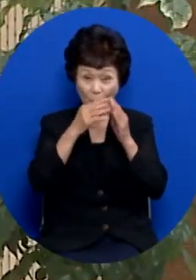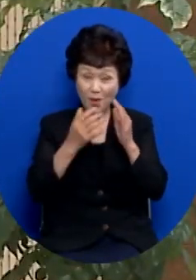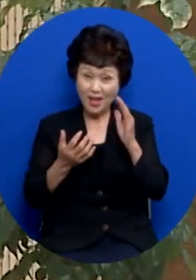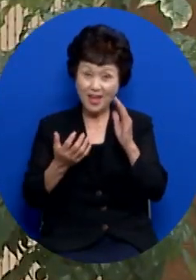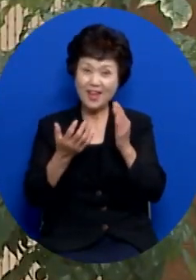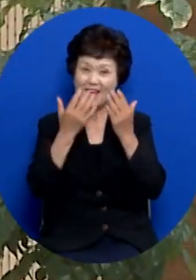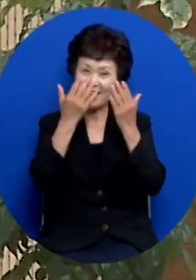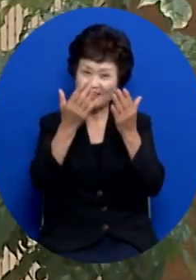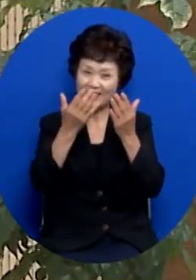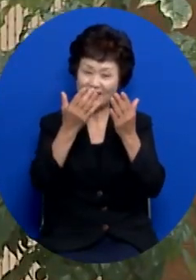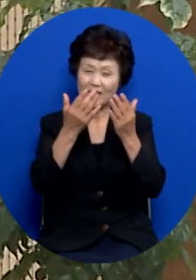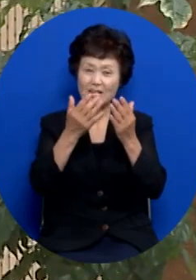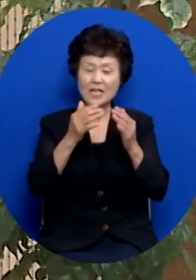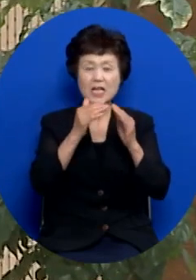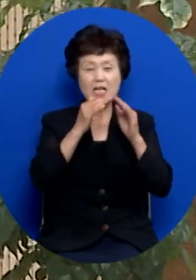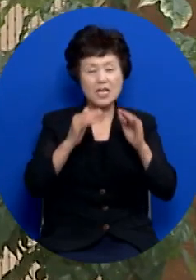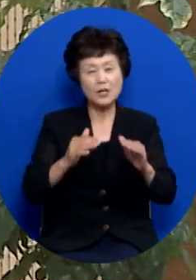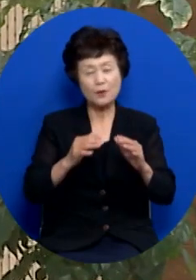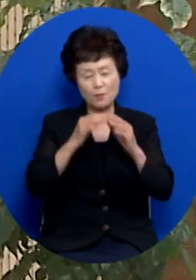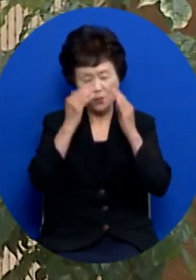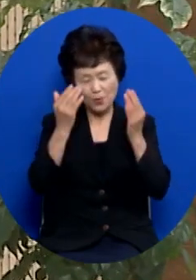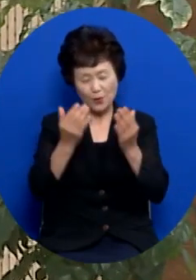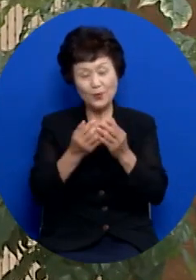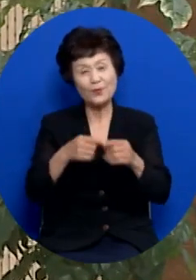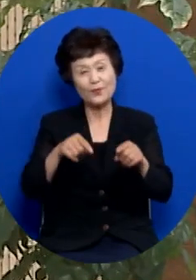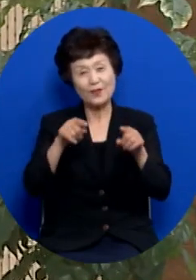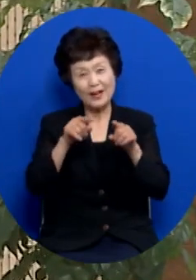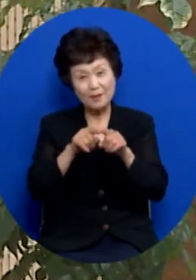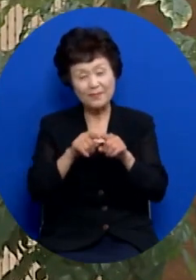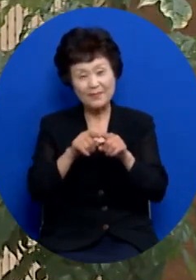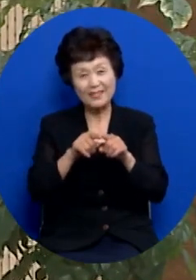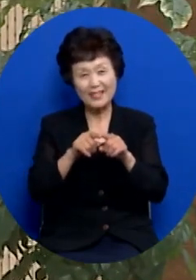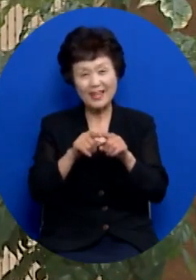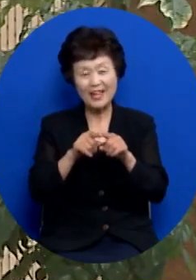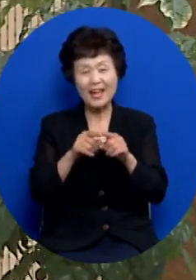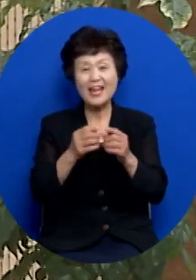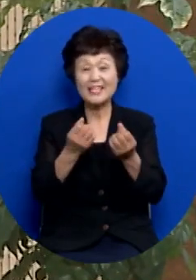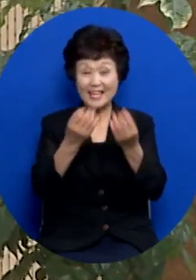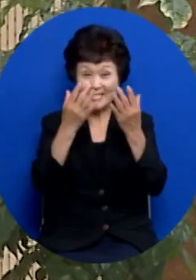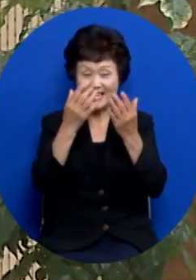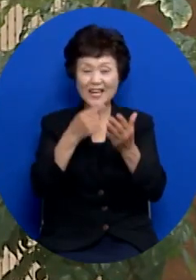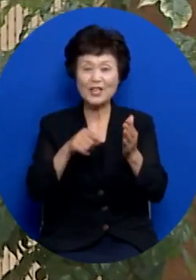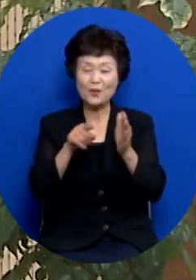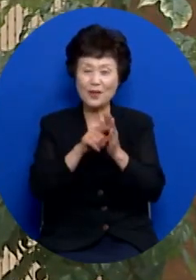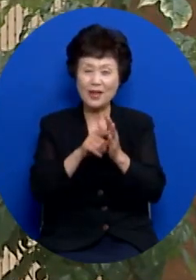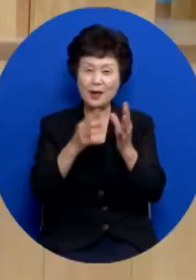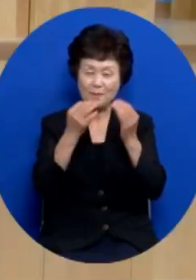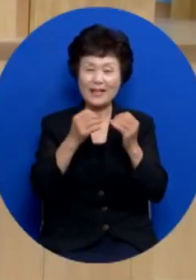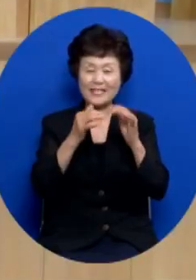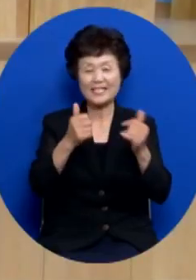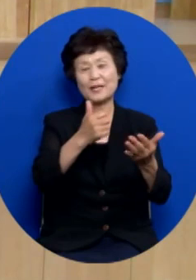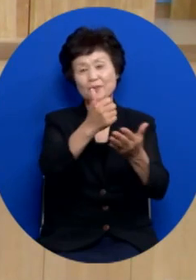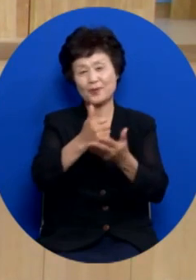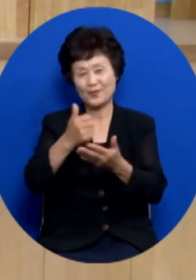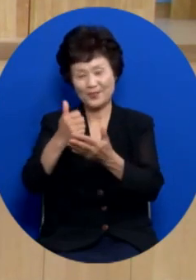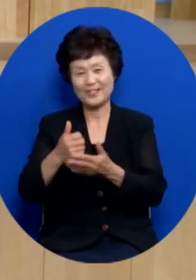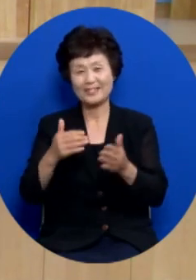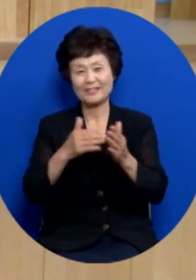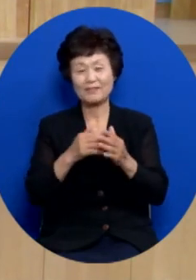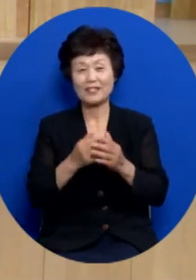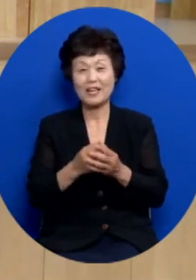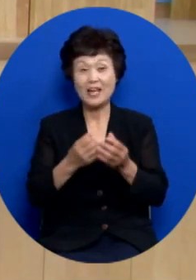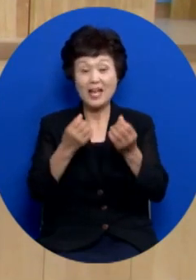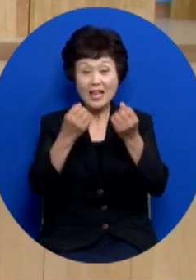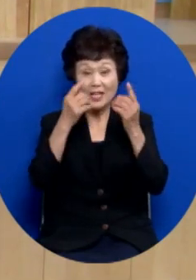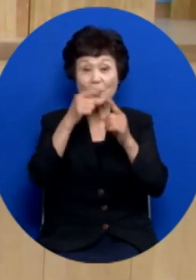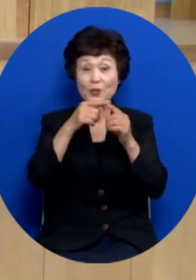온 이웃과 더불어 나누기 위해서 주민들을 좀 많이 초청했습니다. 네, 새로운 교회 공간이